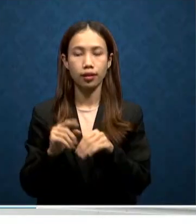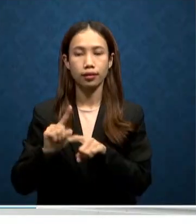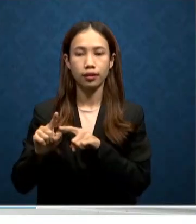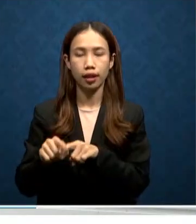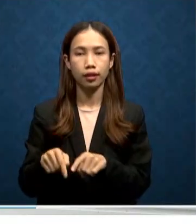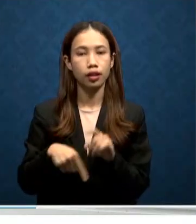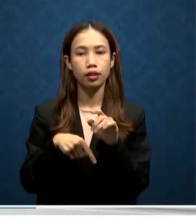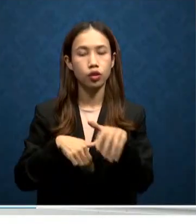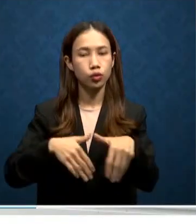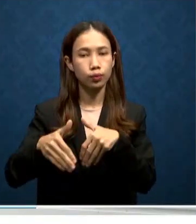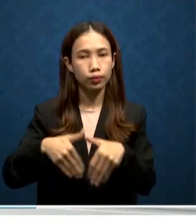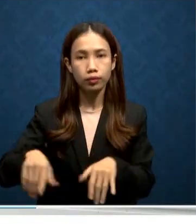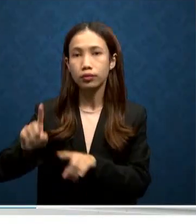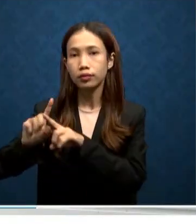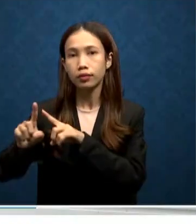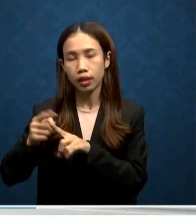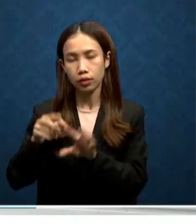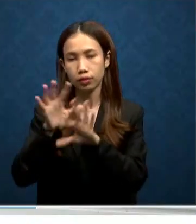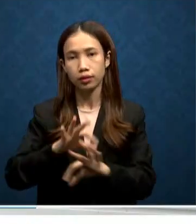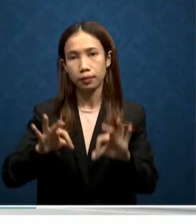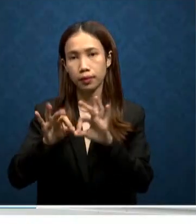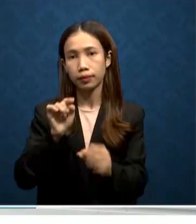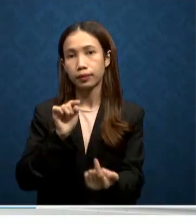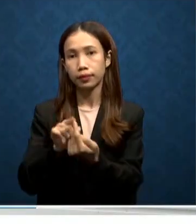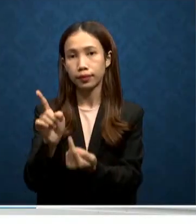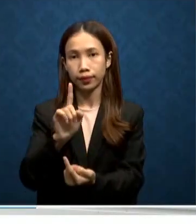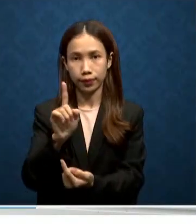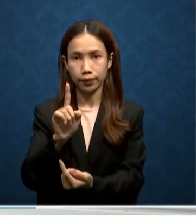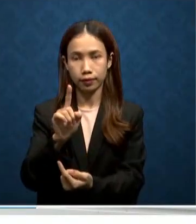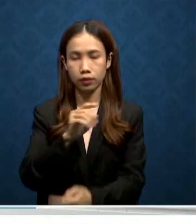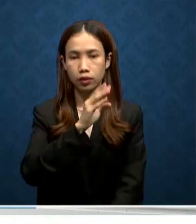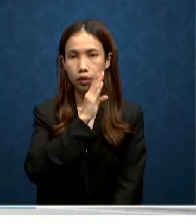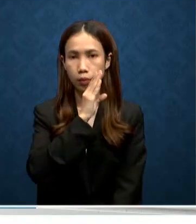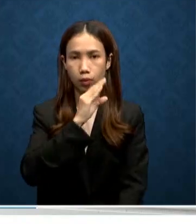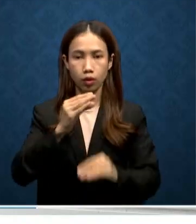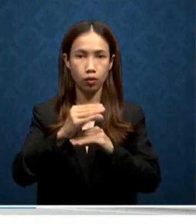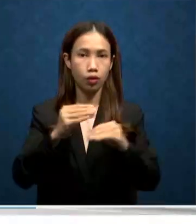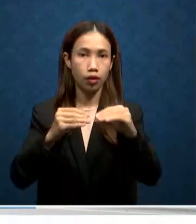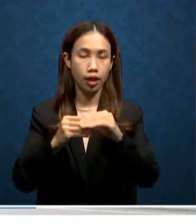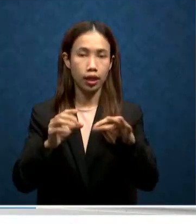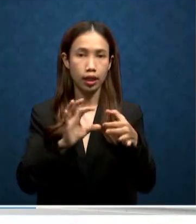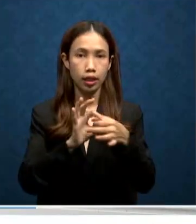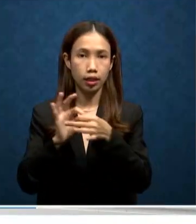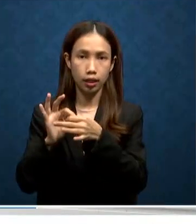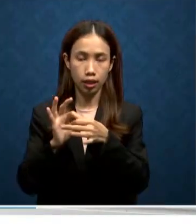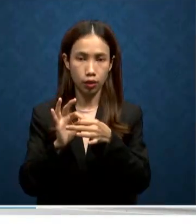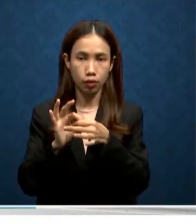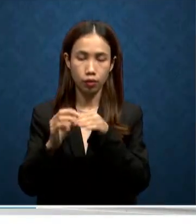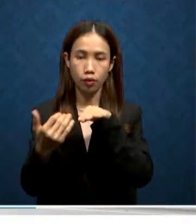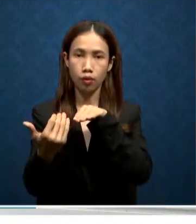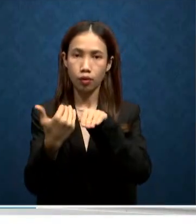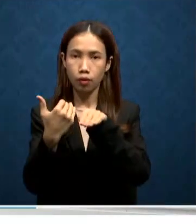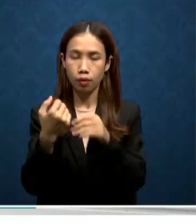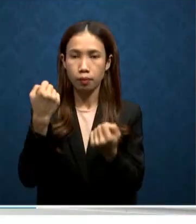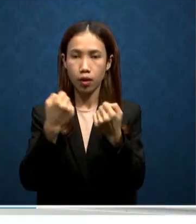พื้นที่นะครับเราเน้นเลยนะครับให้ถ้าเป็นโครงการที่เกี่ยวข้องกับการลดและป้องกันอุบัติเหตุ